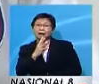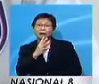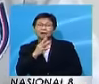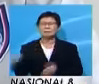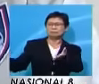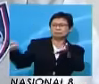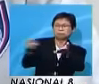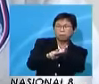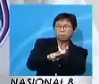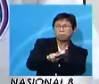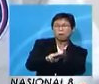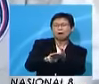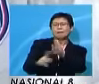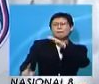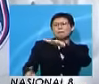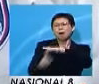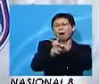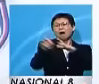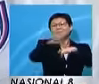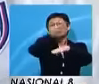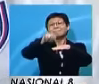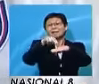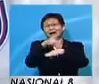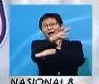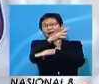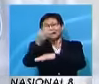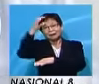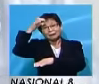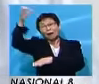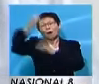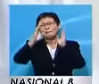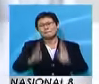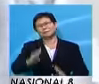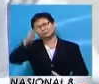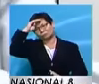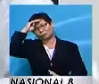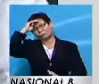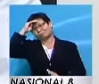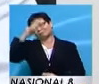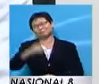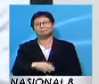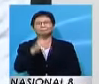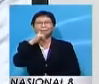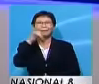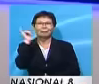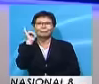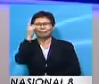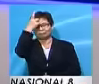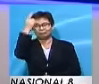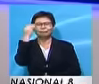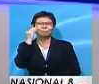membuat kenyataan berhubung kebangkitan nasionalisme dan konsep bangsa Johor.